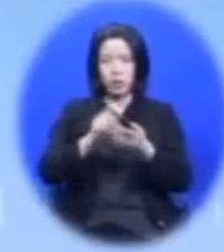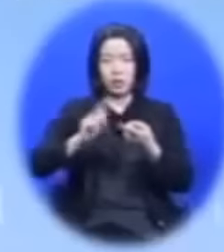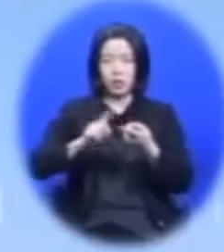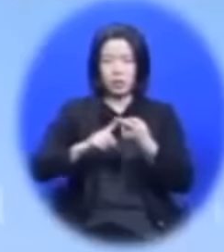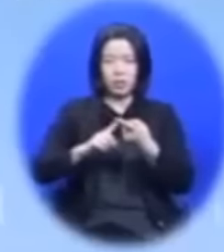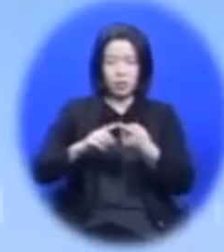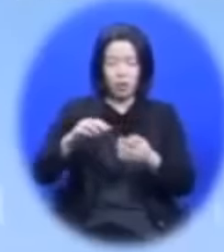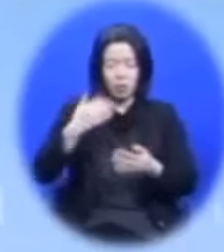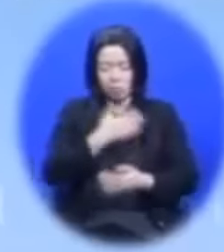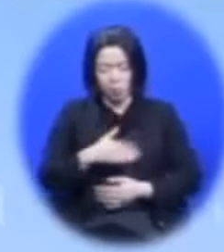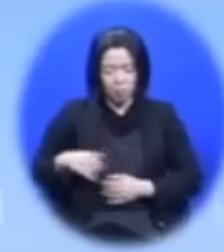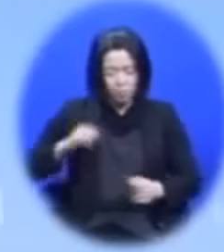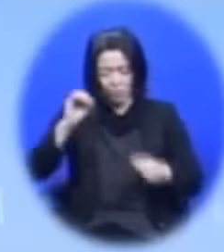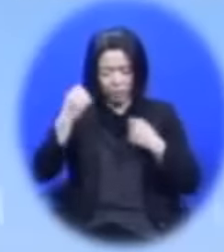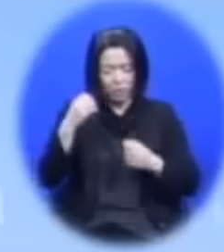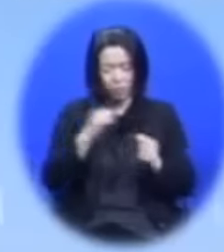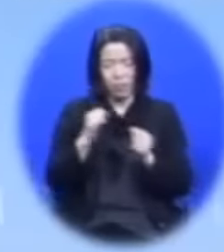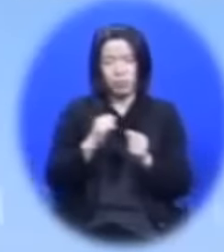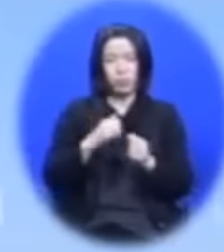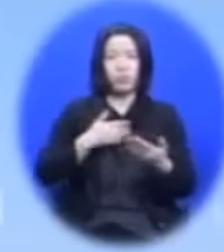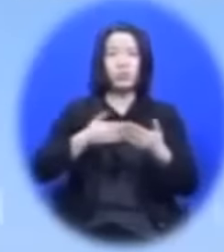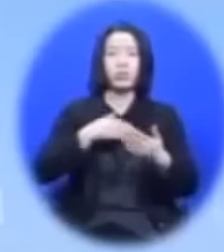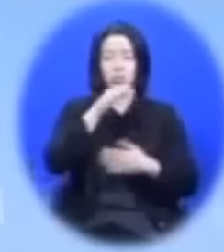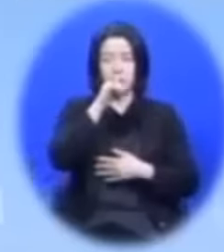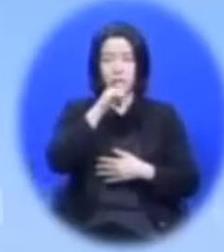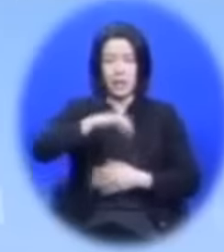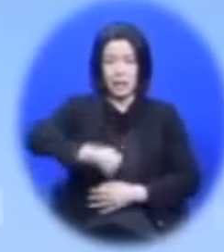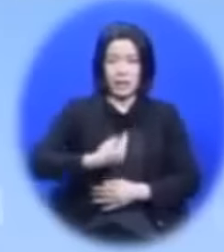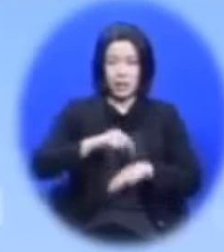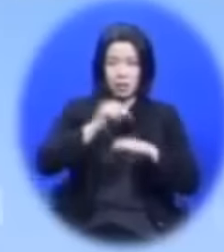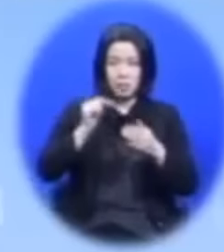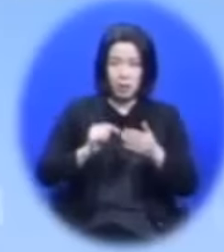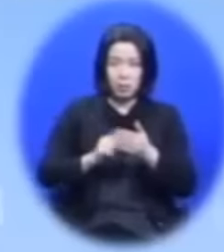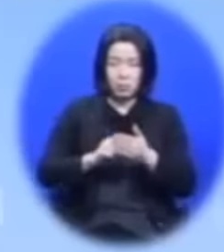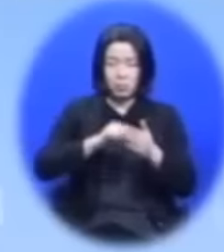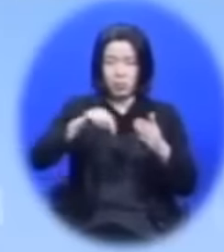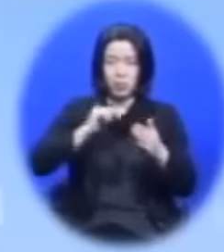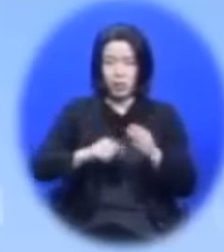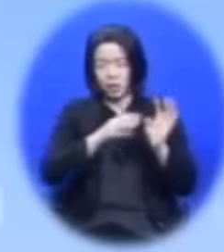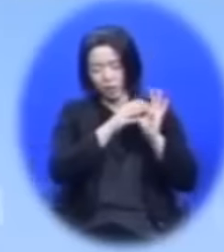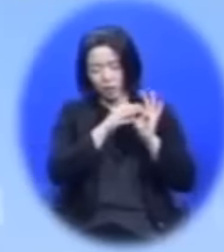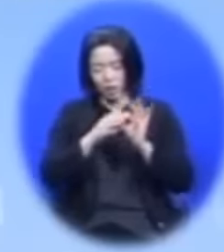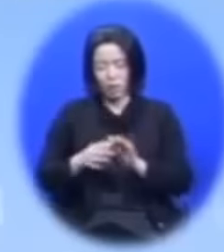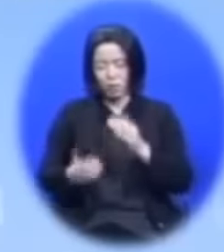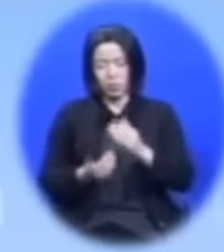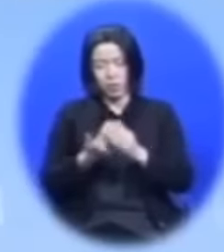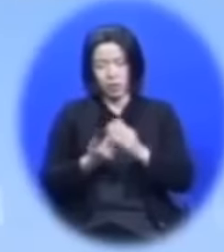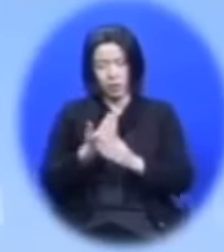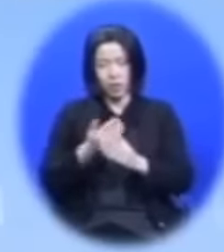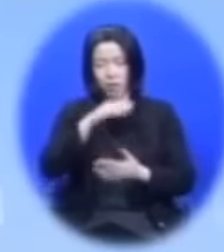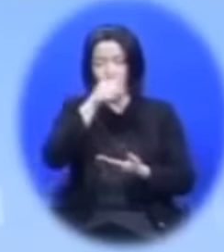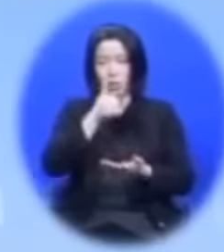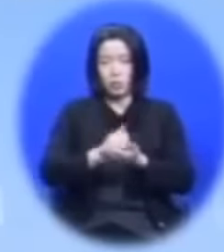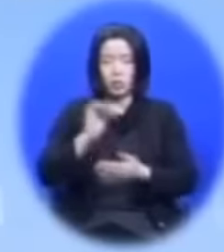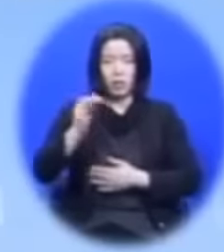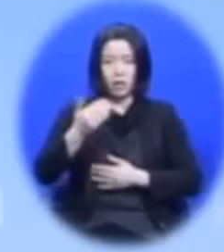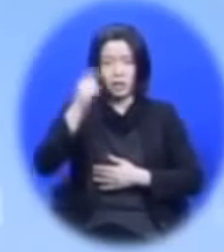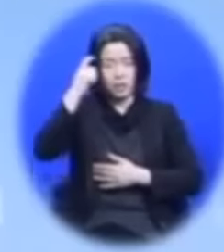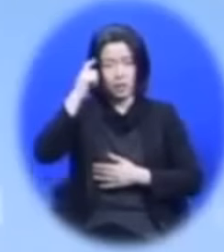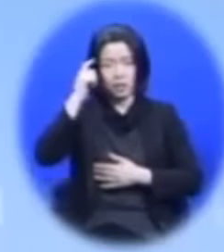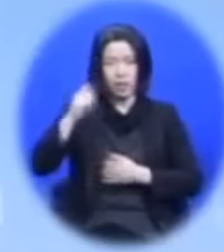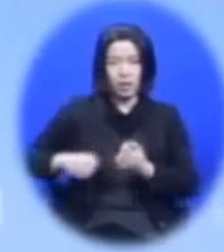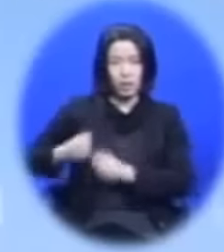몸서리치기 두려워했어요. 그리고 자기 마음속에 끊임없이 일어나고 있는 이 죄된 생각이 수도원에